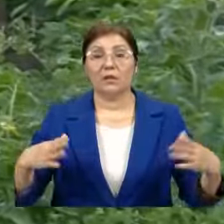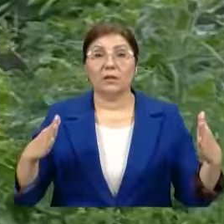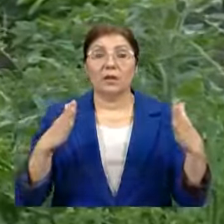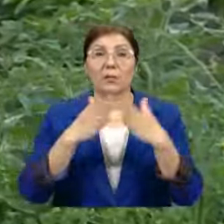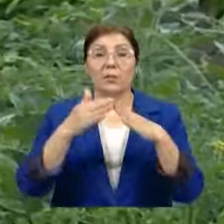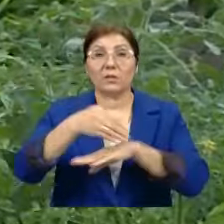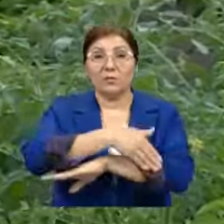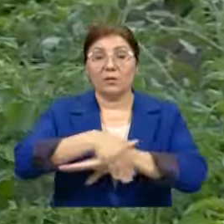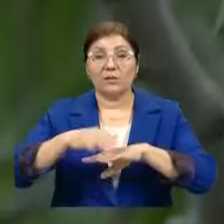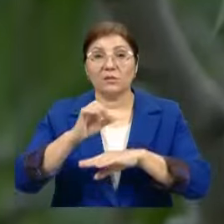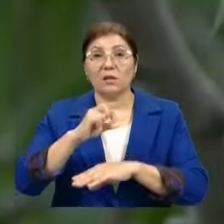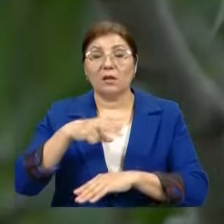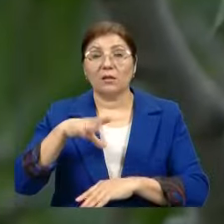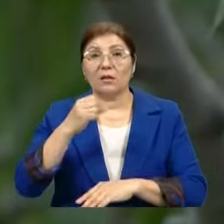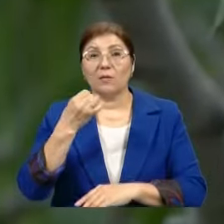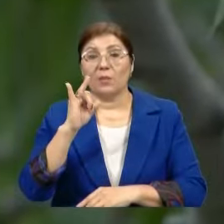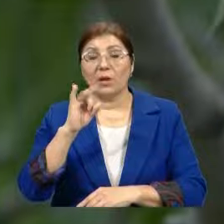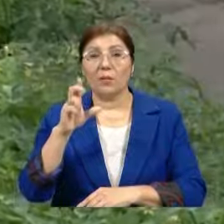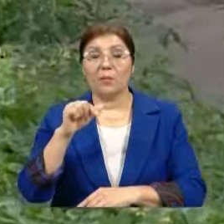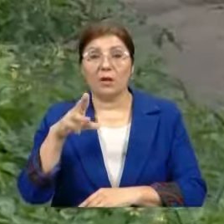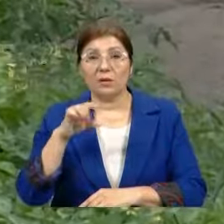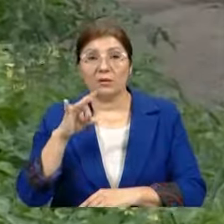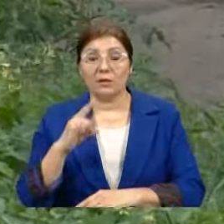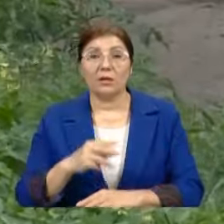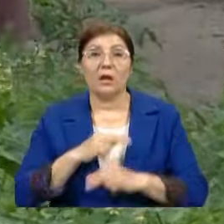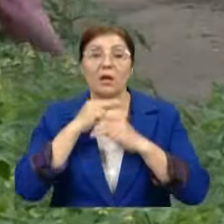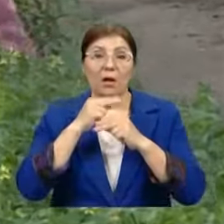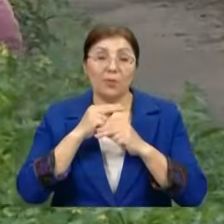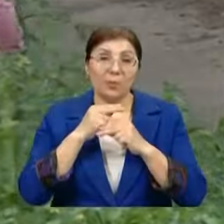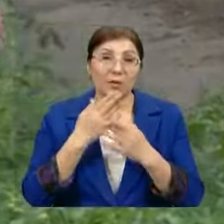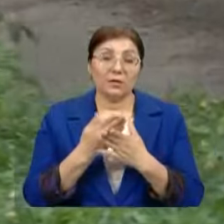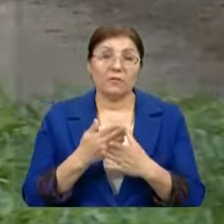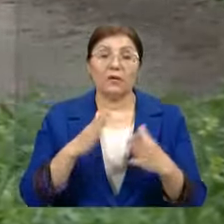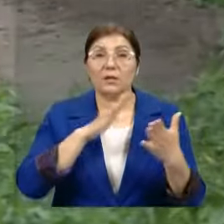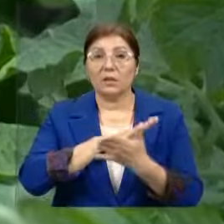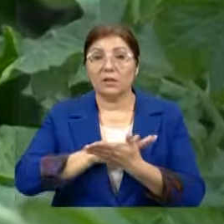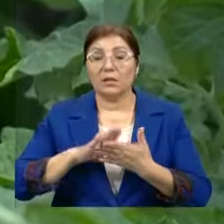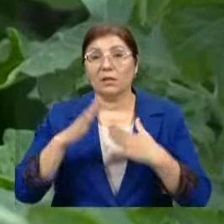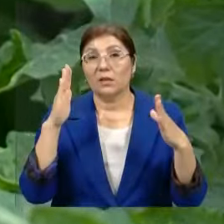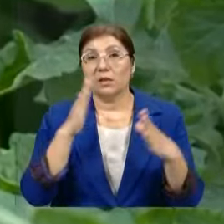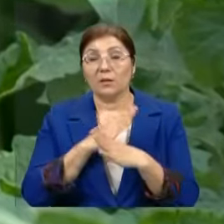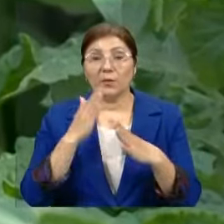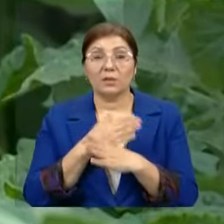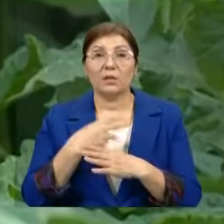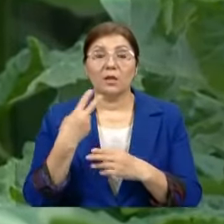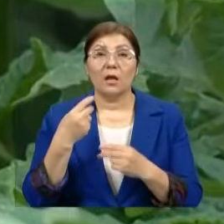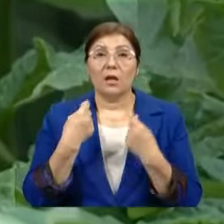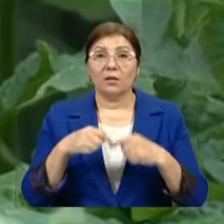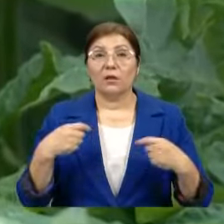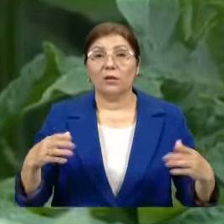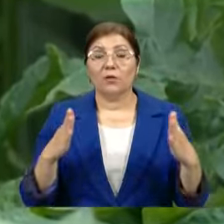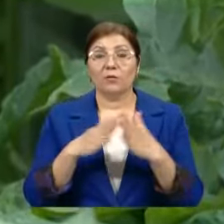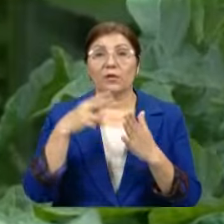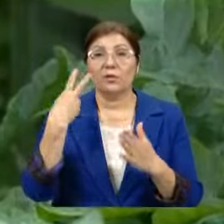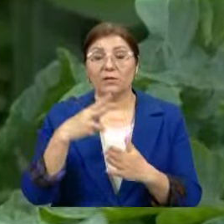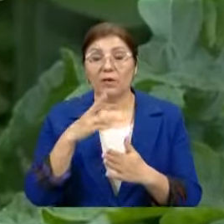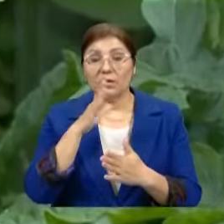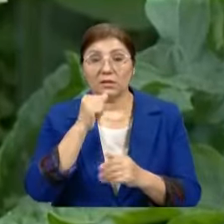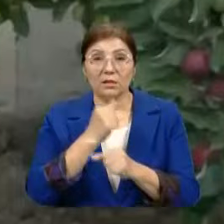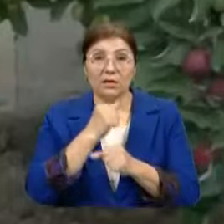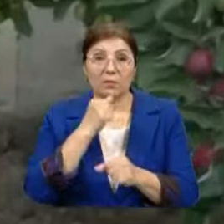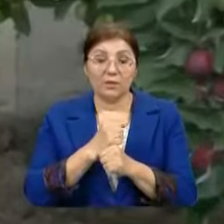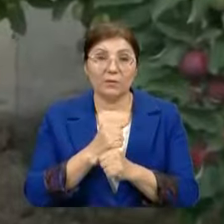проспекту Занкибай-Батыра. К слову, в организации экологии уделяется огромное внимание. Торговый объект действует уже 20 лет, и примерно столько же лет назад на территории